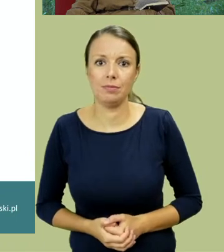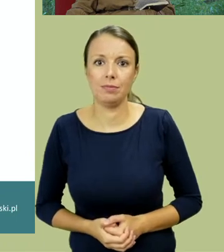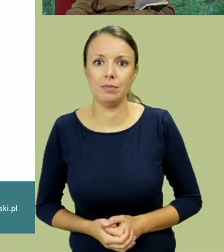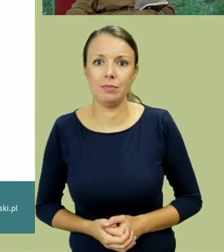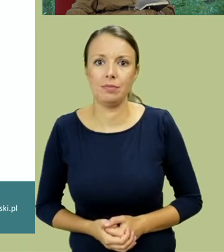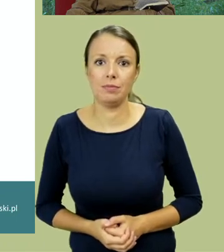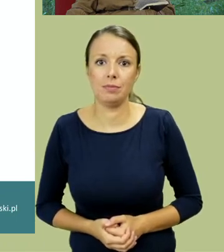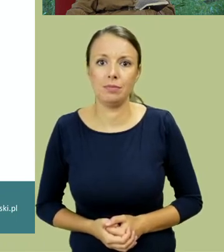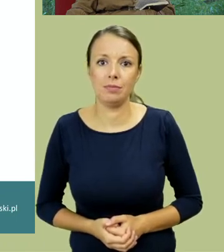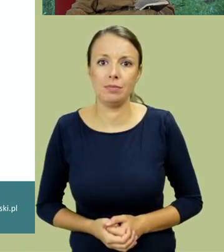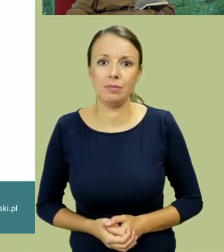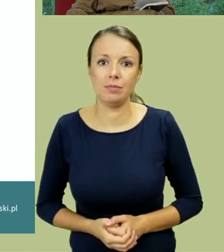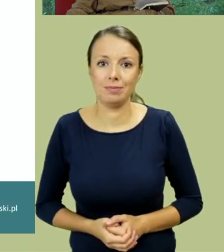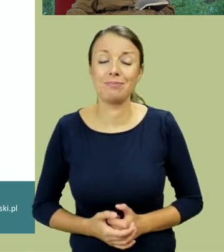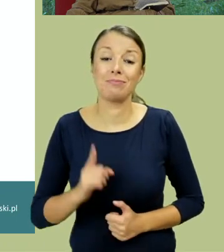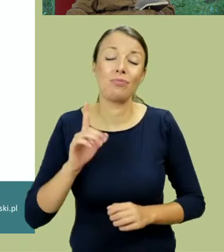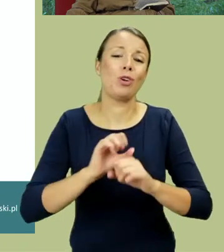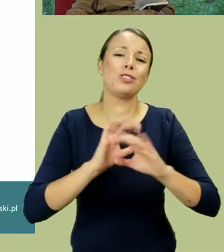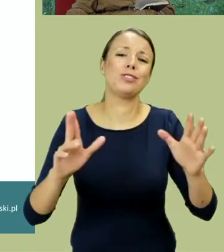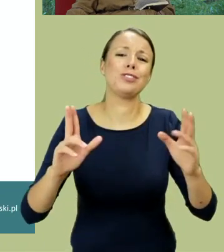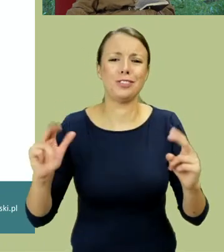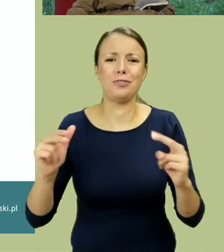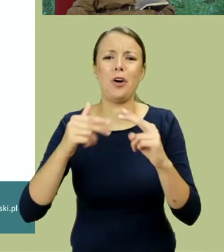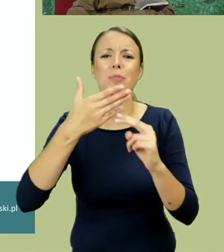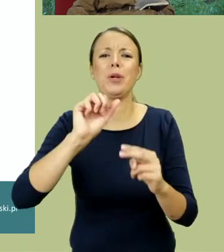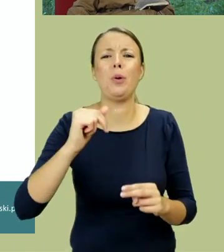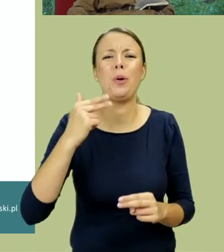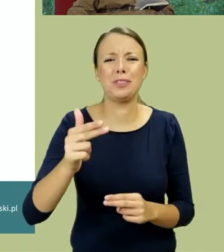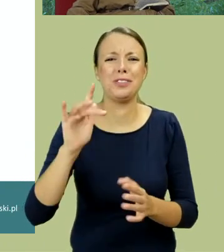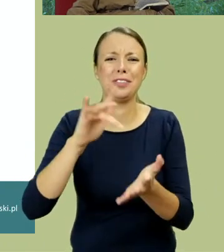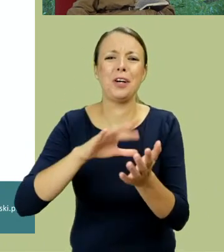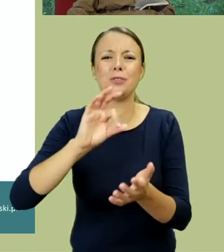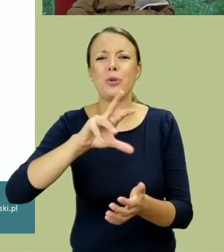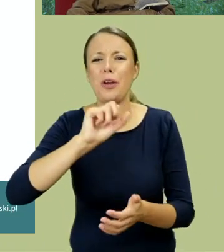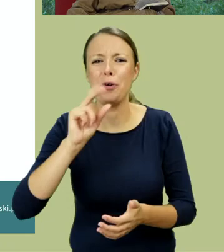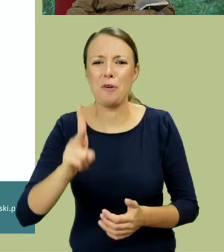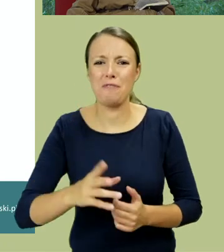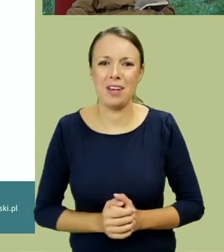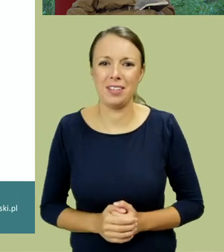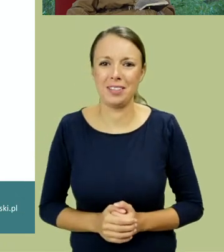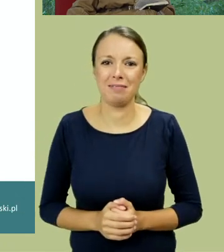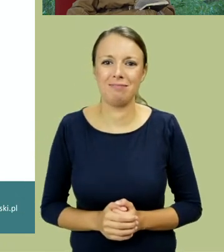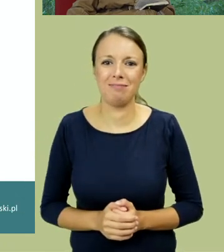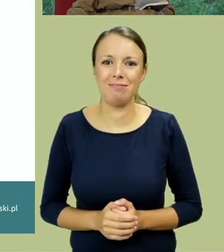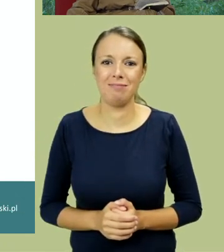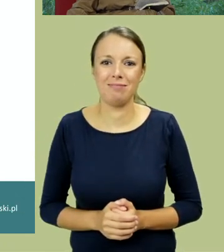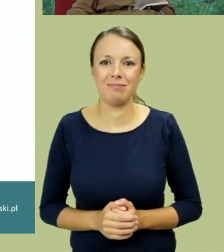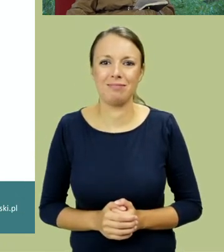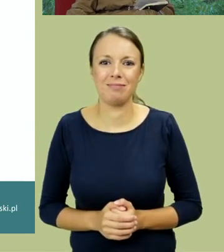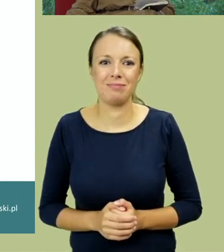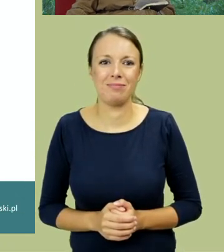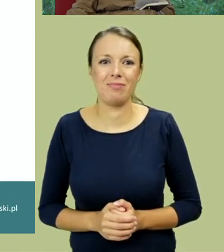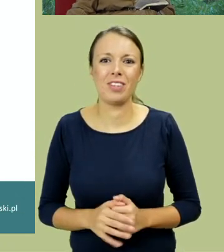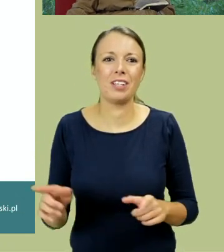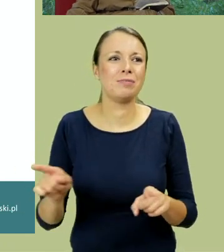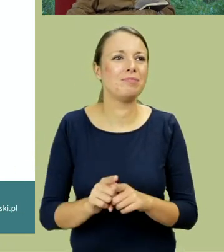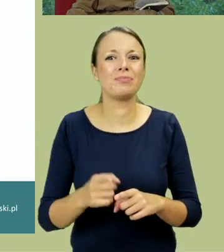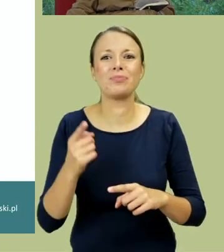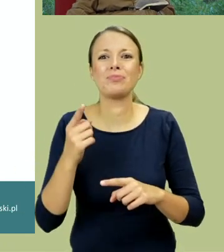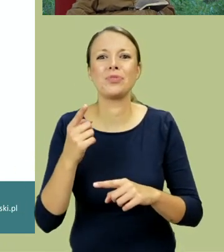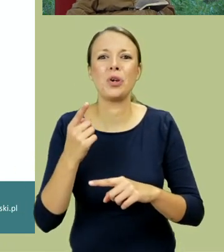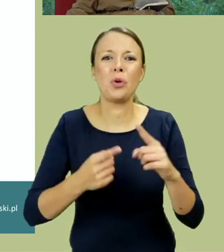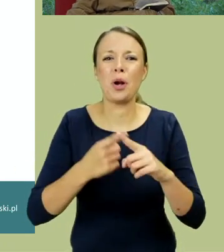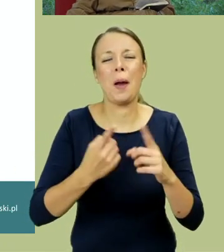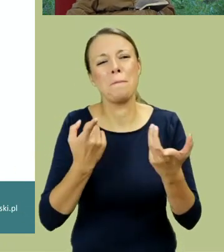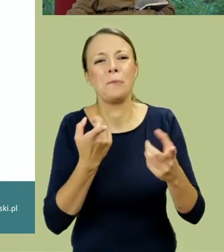Oczywiście dwór Milusin, Sulejówek, imieniny Józefa Piłsudskiego. Troszeczkę również prowokacyjnie umieściłam to